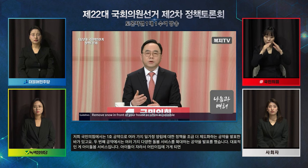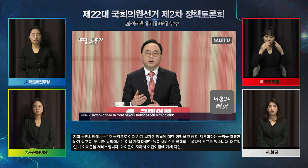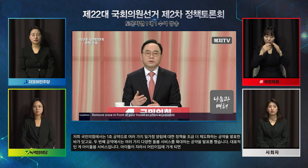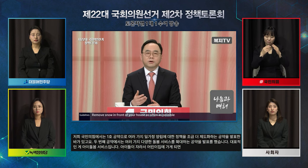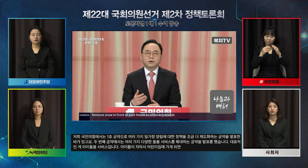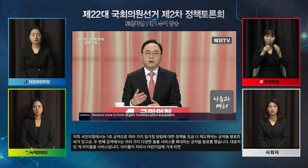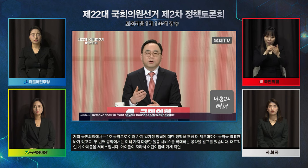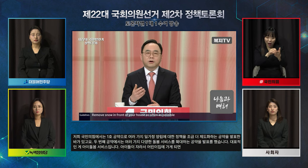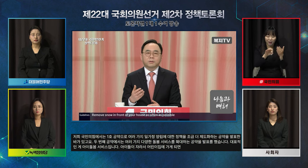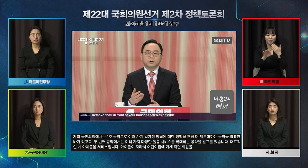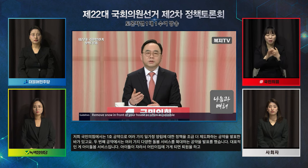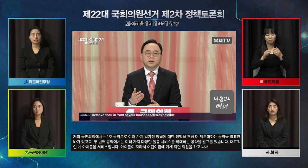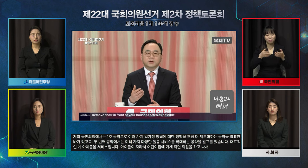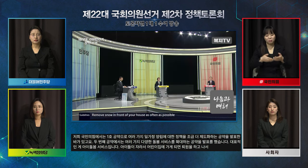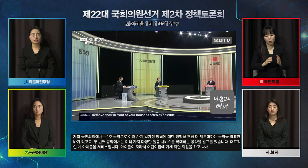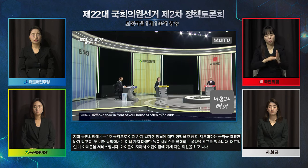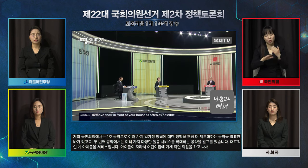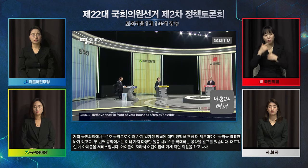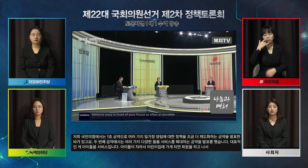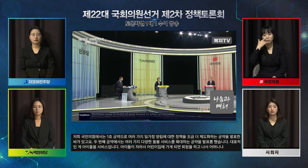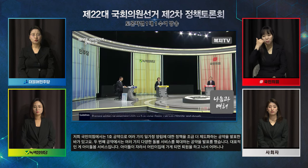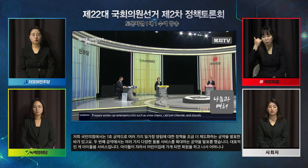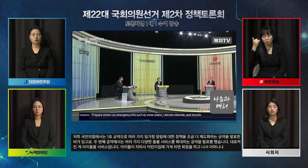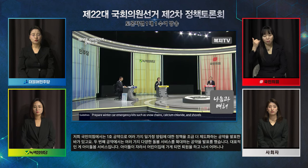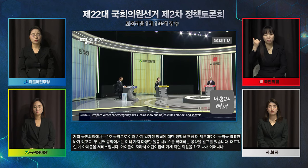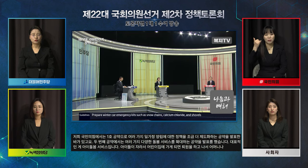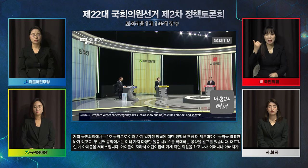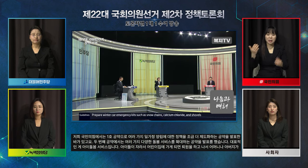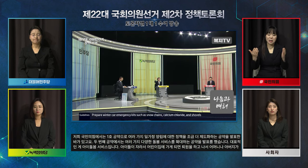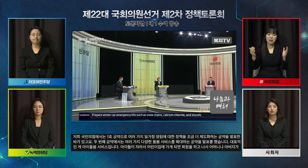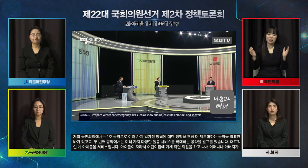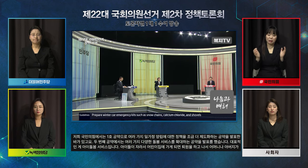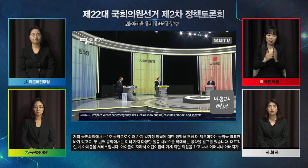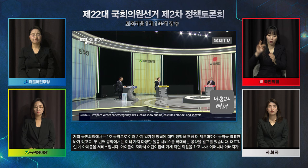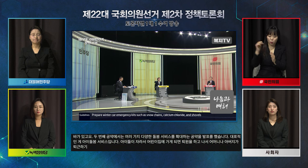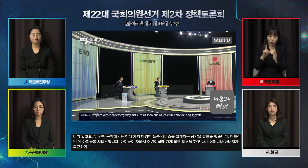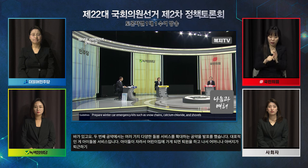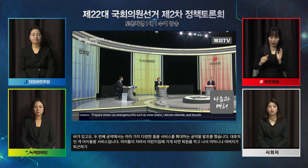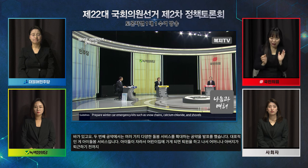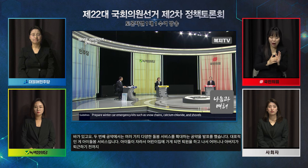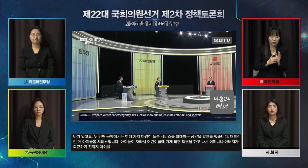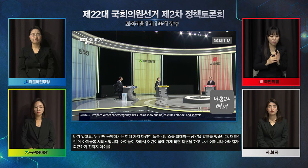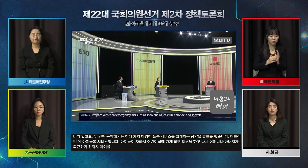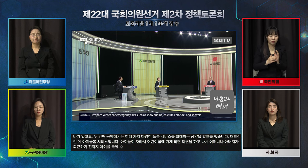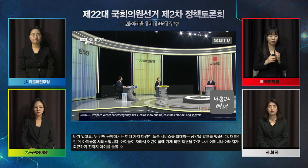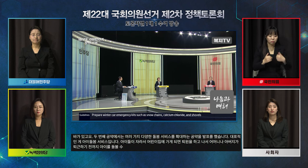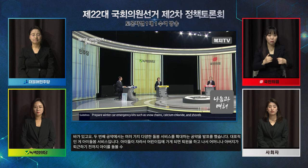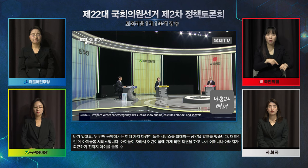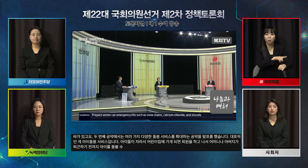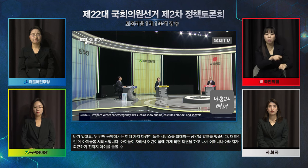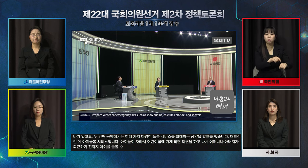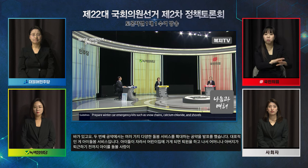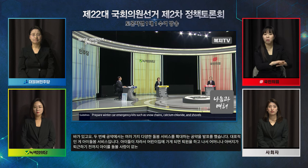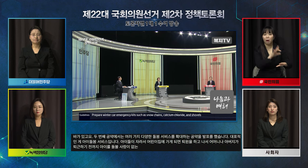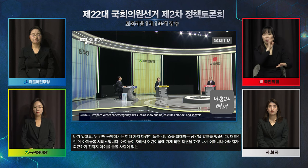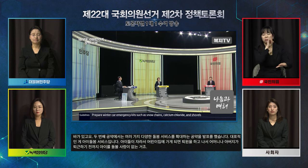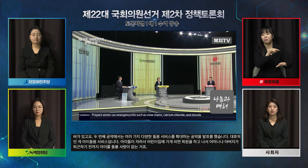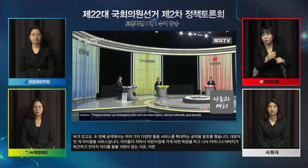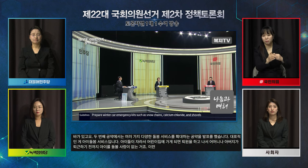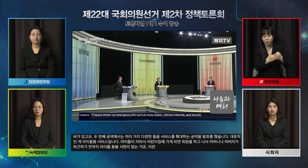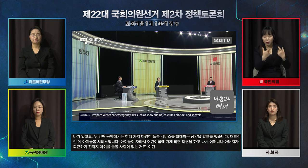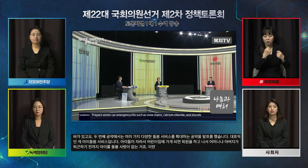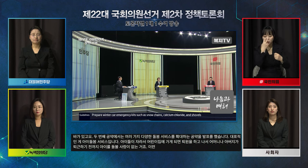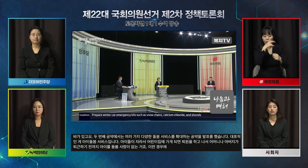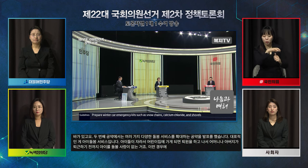퇴원을 하고 나서 어머니나 아버지가 퇴근하기 전까지 아이를 돌봄 사람이 없는 것이죠. 이런 경우에 아이돌봄